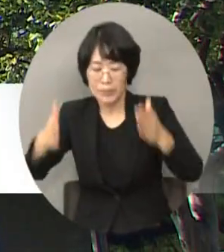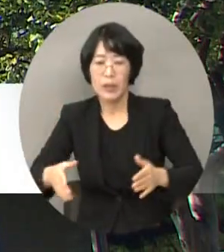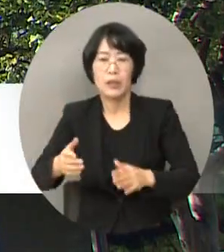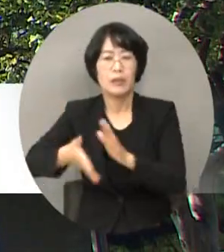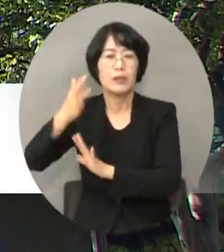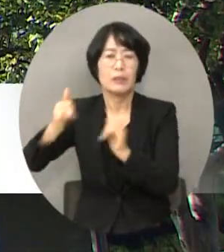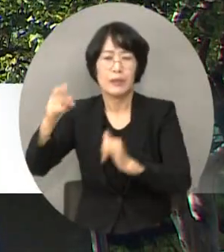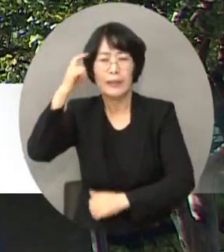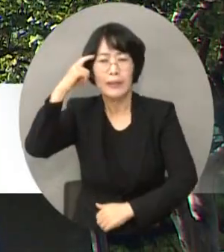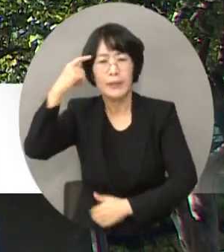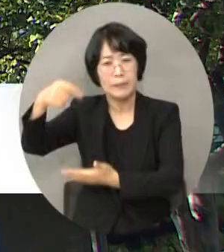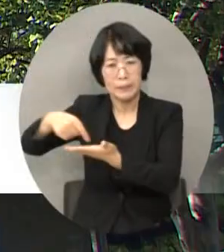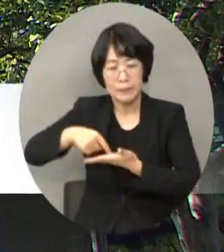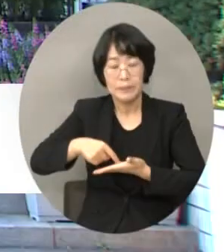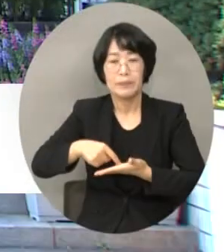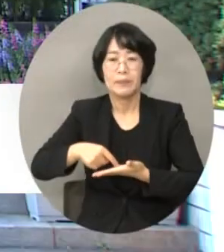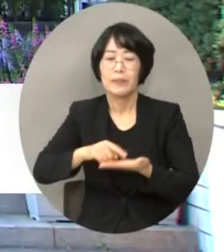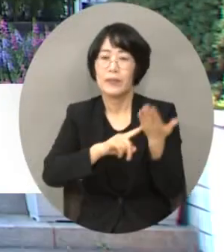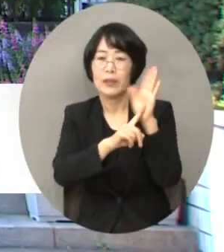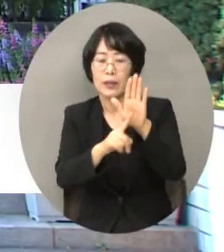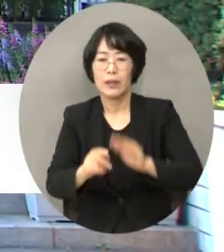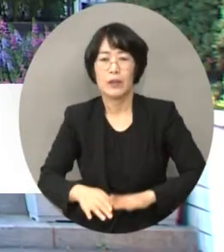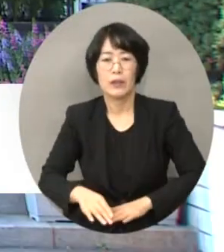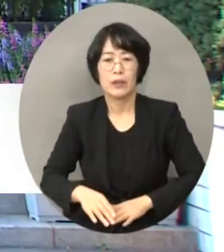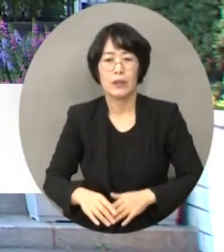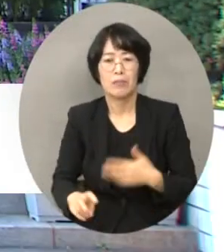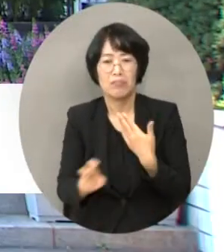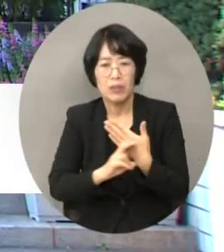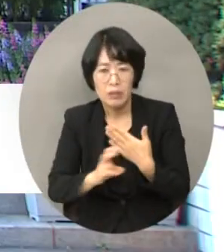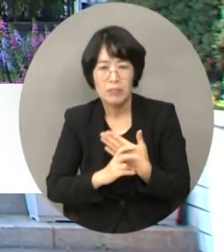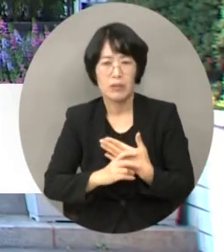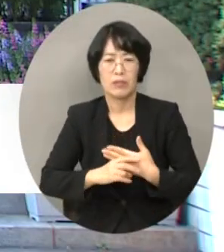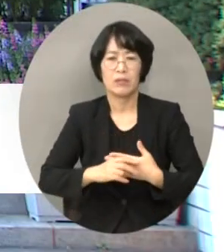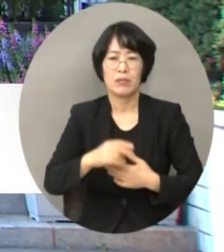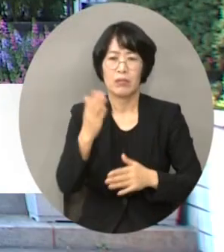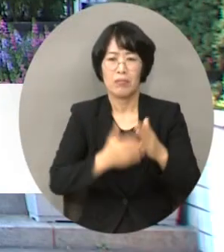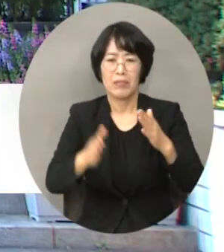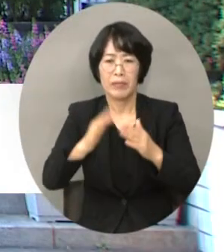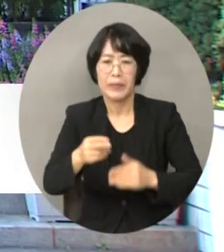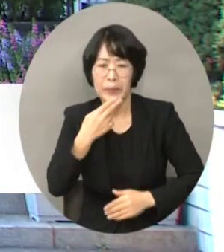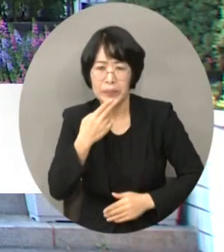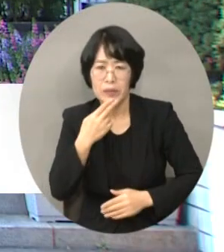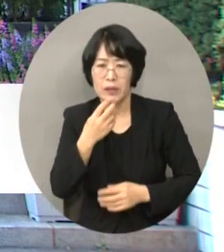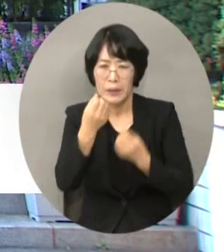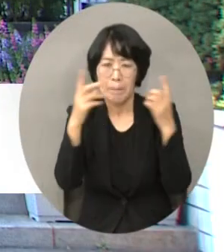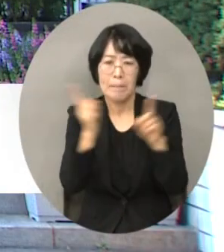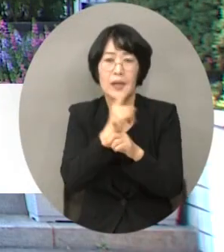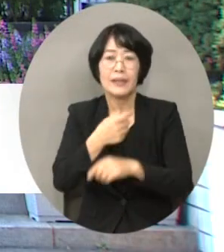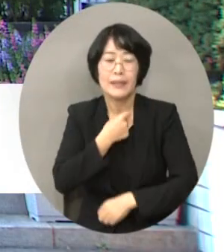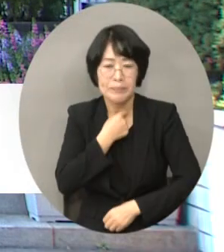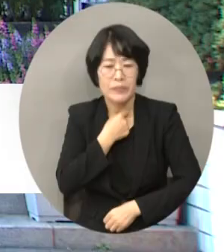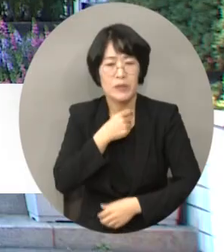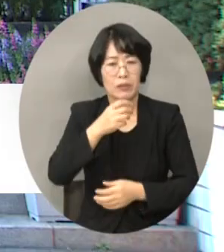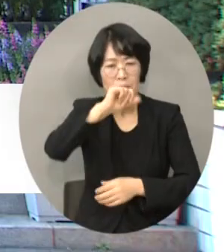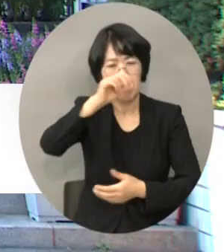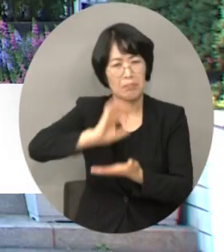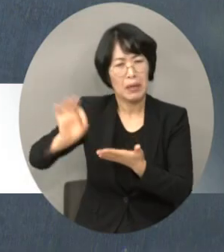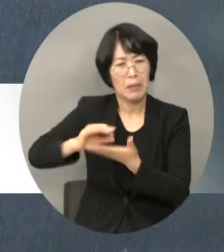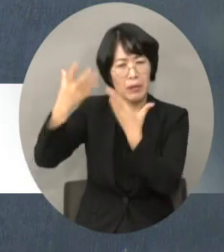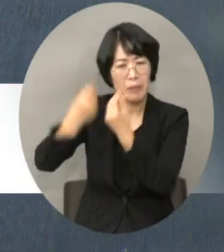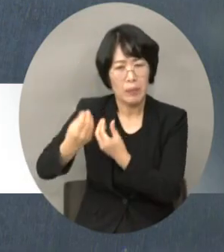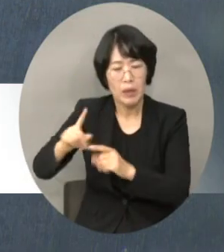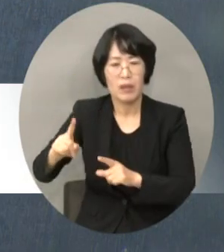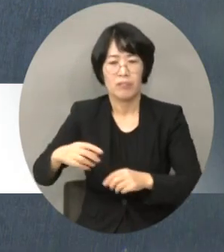의견을 접수합니다 대상은 부당 불합리하거나 개선이 요구되는 정책과 예산 낭비사례